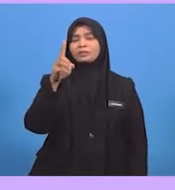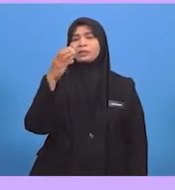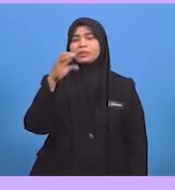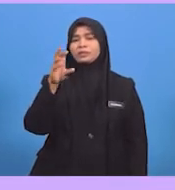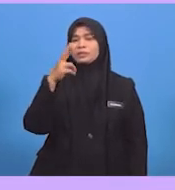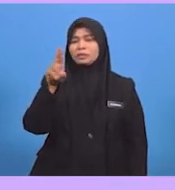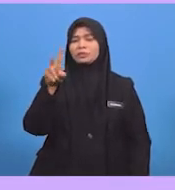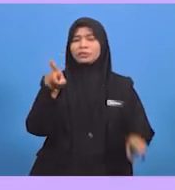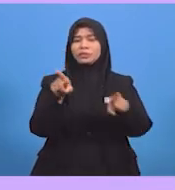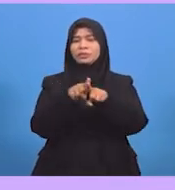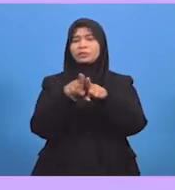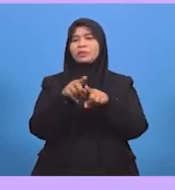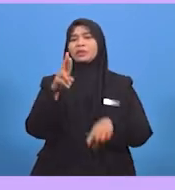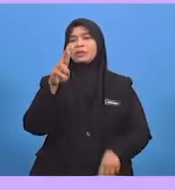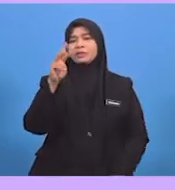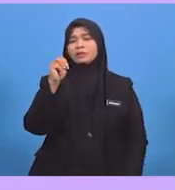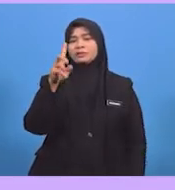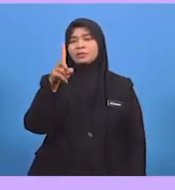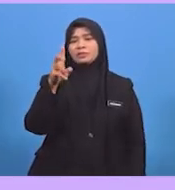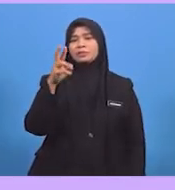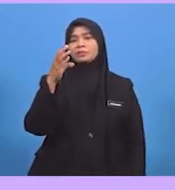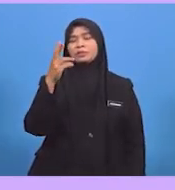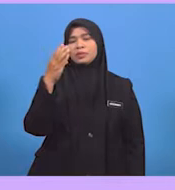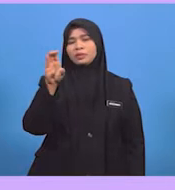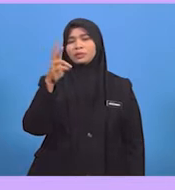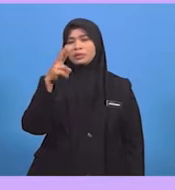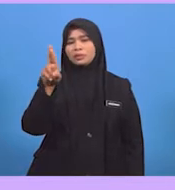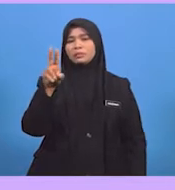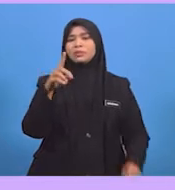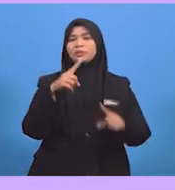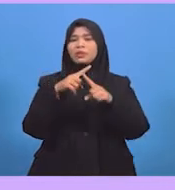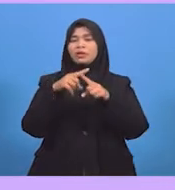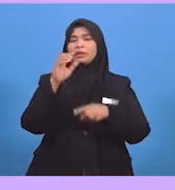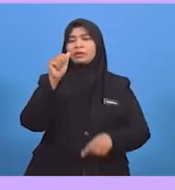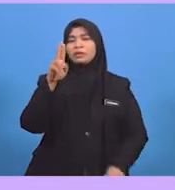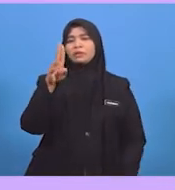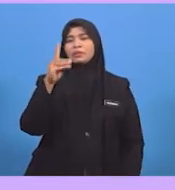RM100,000 sama dengan RM100,000 darab AUD 1 bahagi